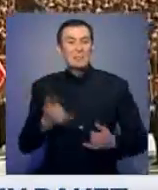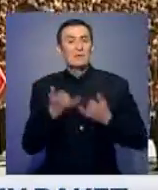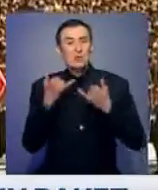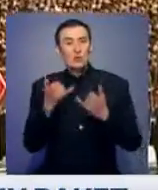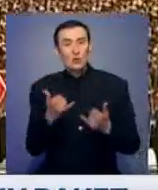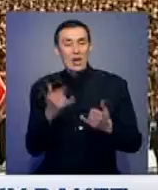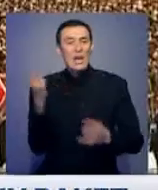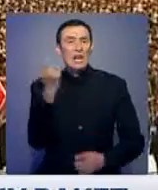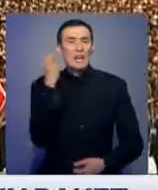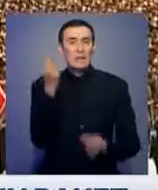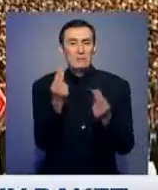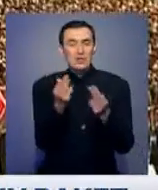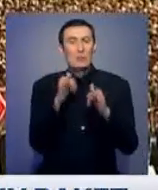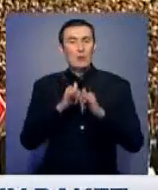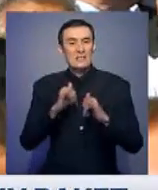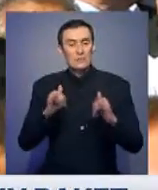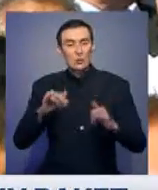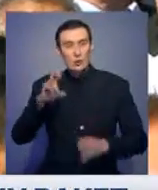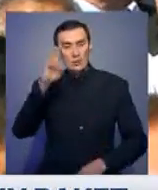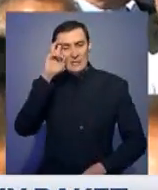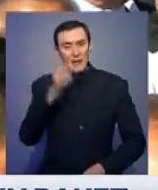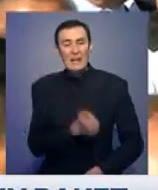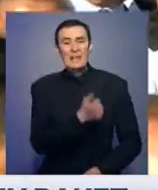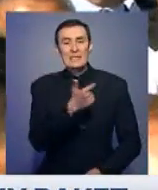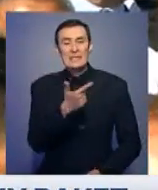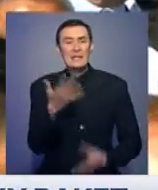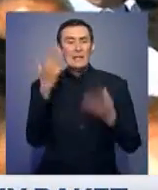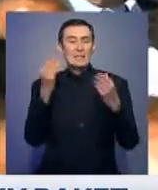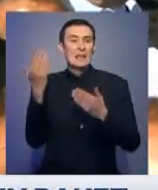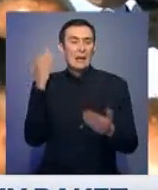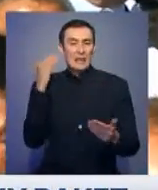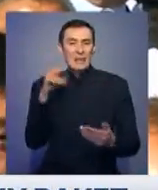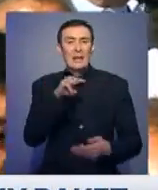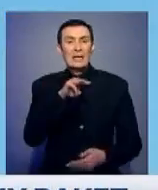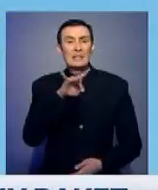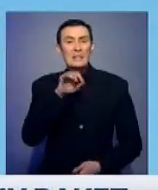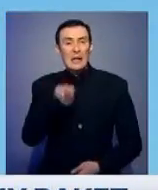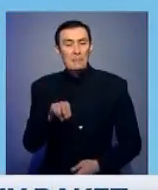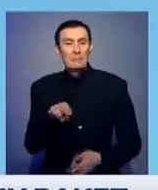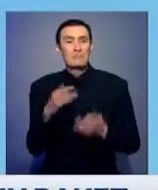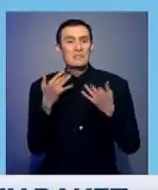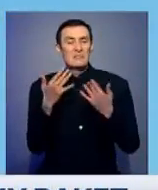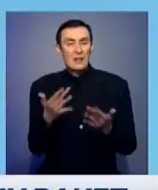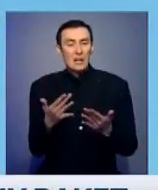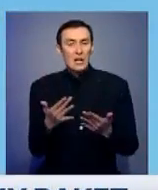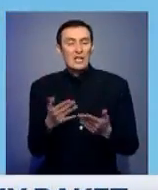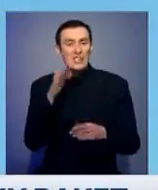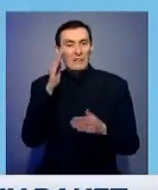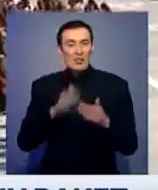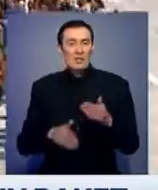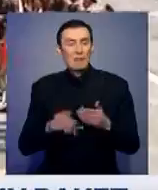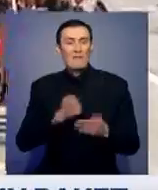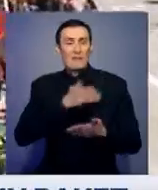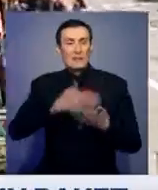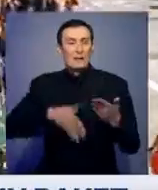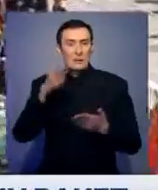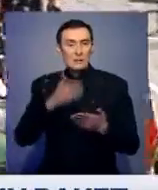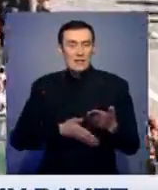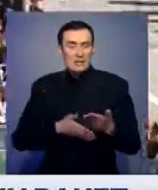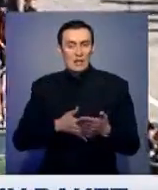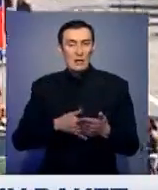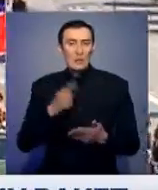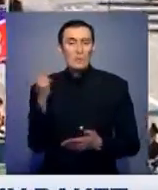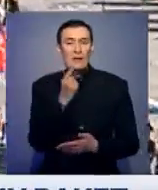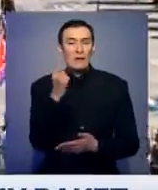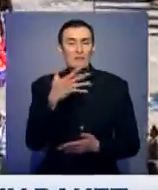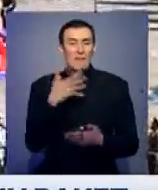посвященных экономическому развитию страны. Несколькими днями ранее Трамп призвал Кима завершить денуклеаризацию к концу своего